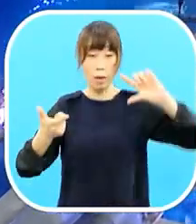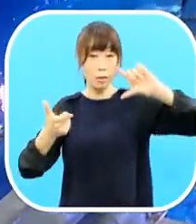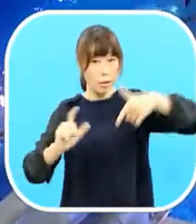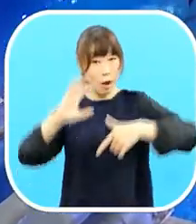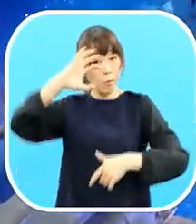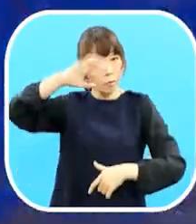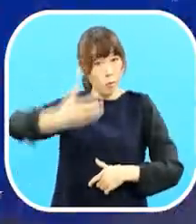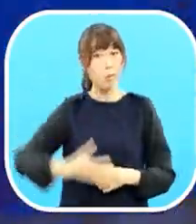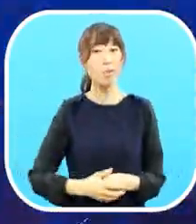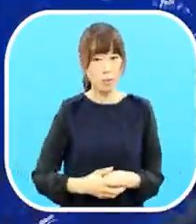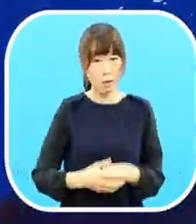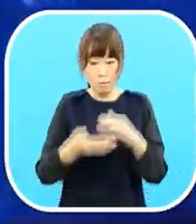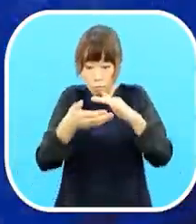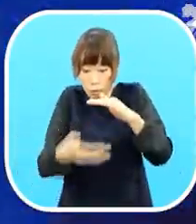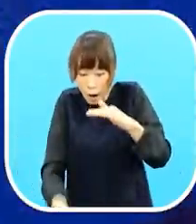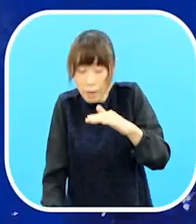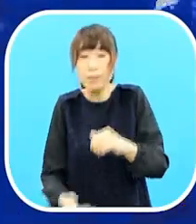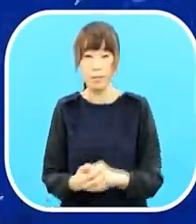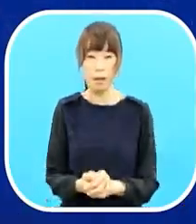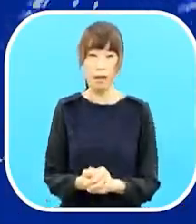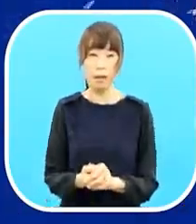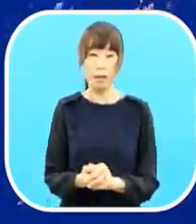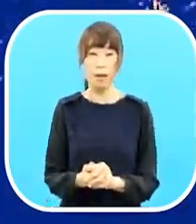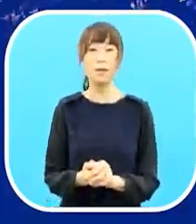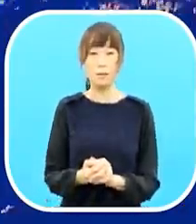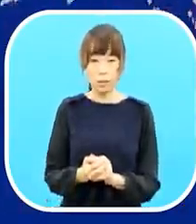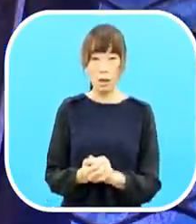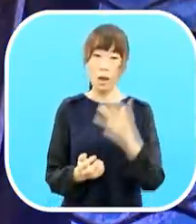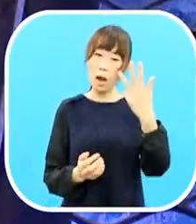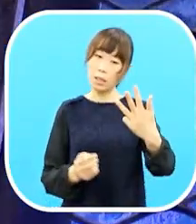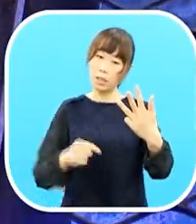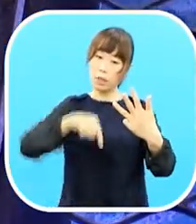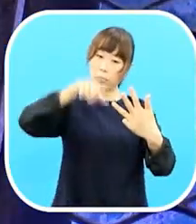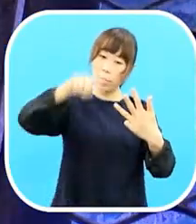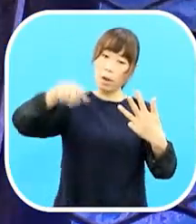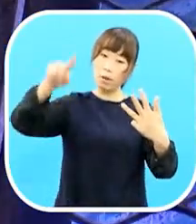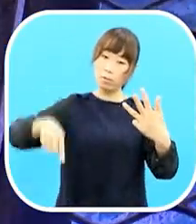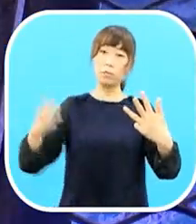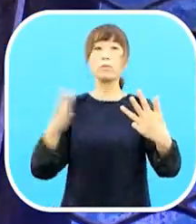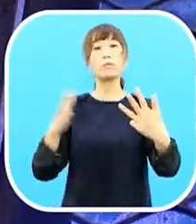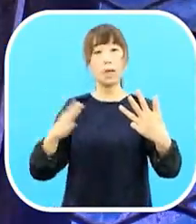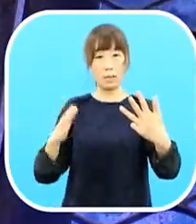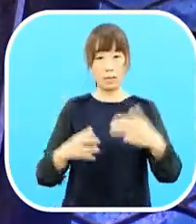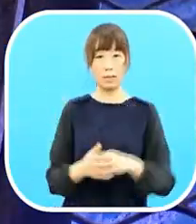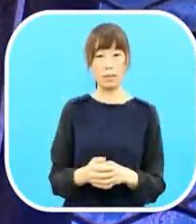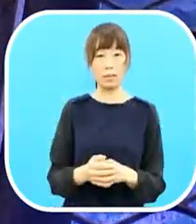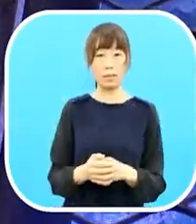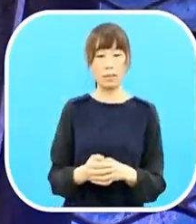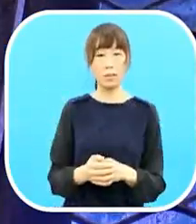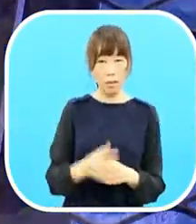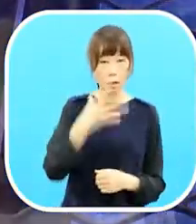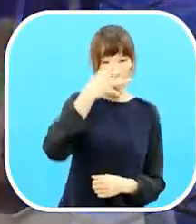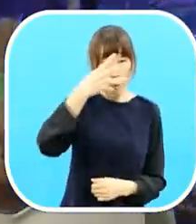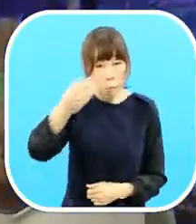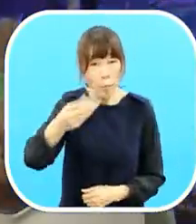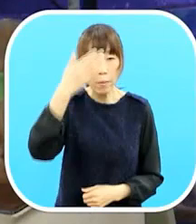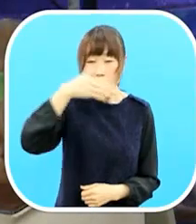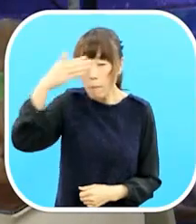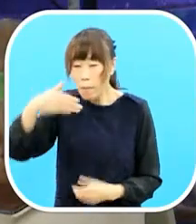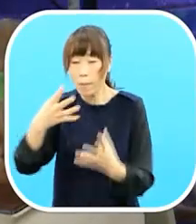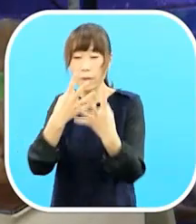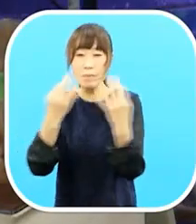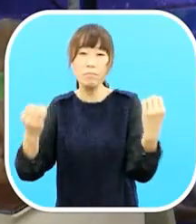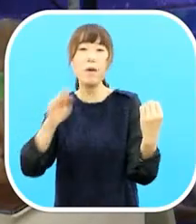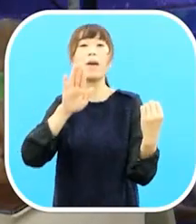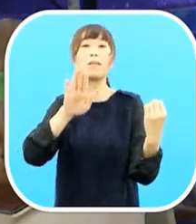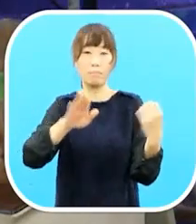深いですね。 そうですね、だいたい8メートルぐらいあります。 8メートル。いやー、知的好奇心くすぐられっぱなしで